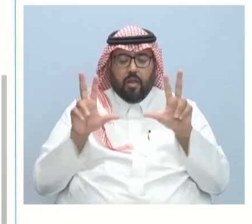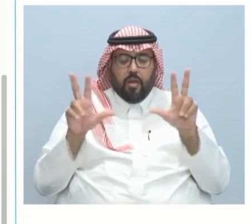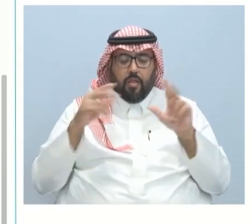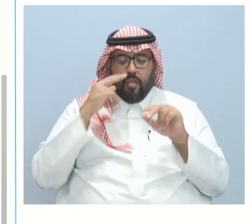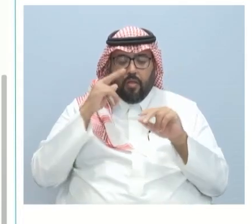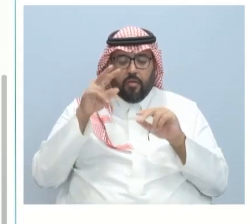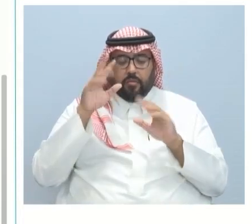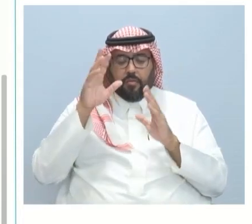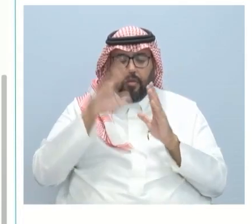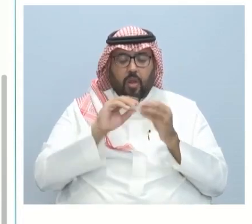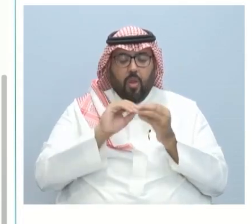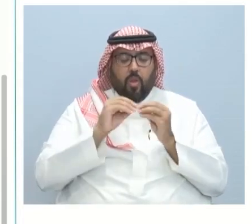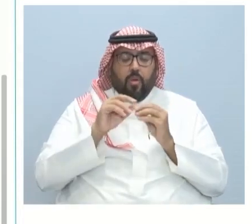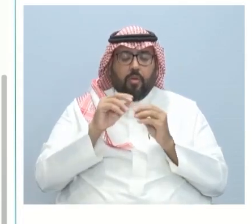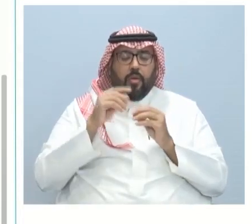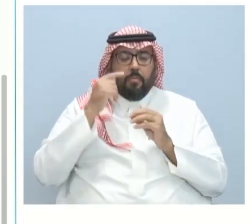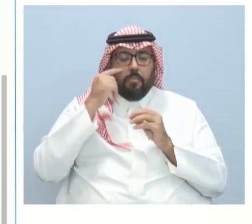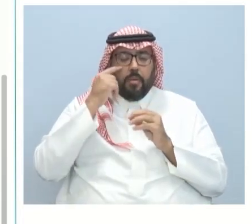اللون